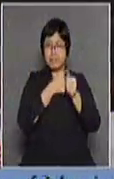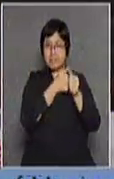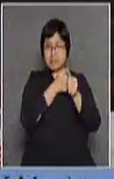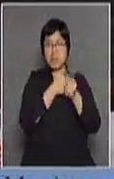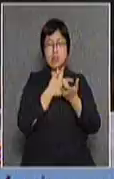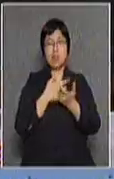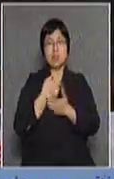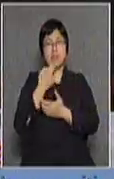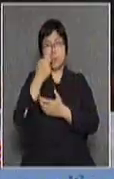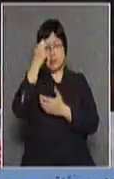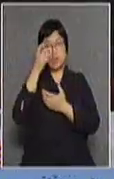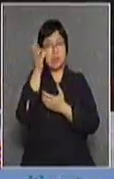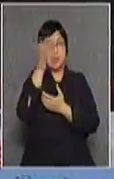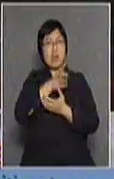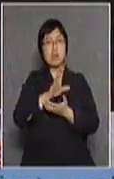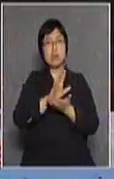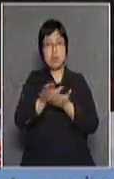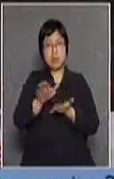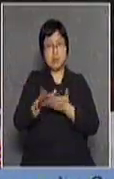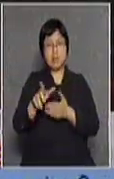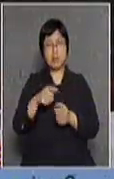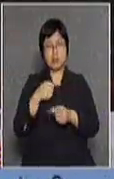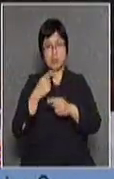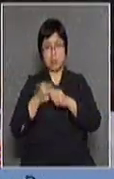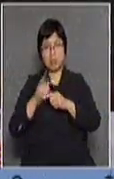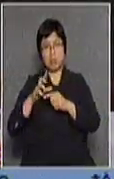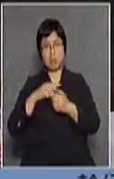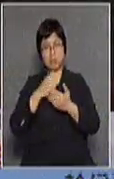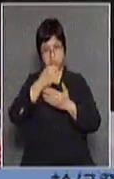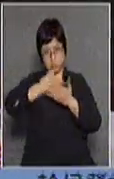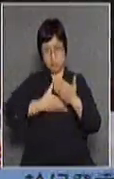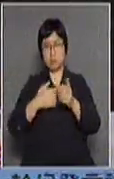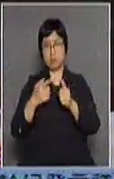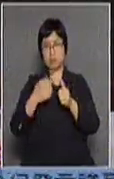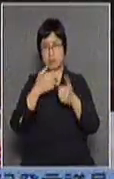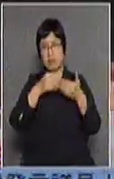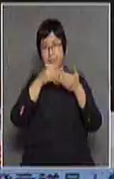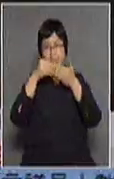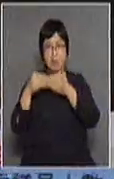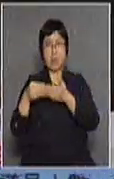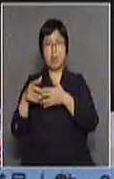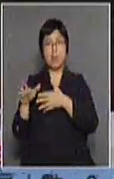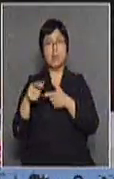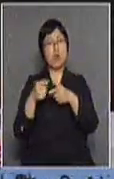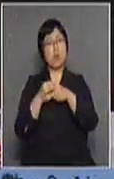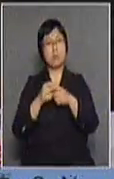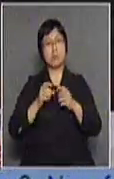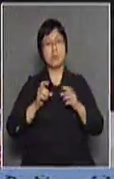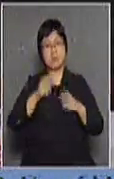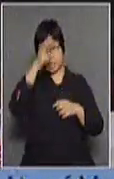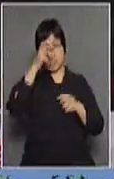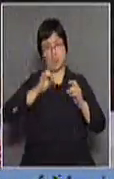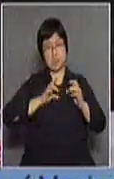傾向歧視僱傭實務守則，希望做到一個帶頭作用，繼而呢就向公司型機構那裡推